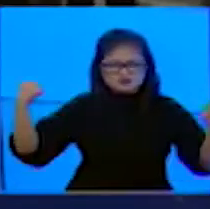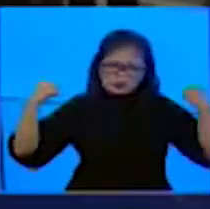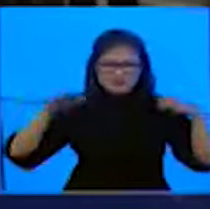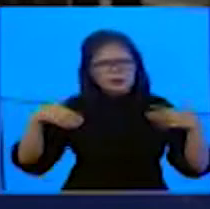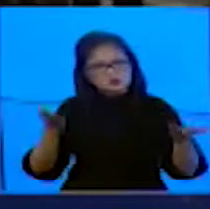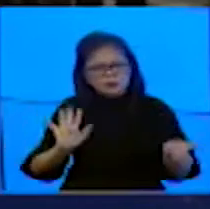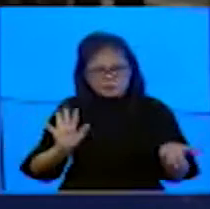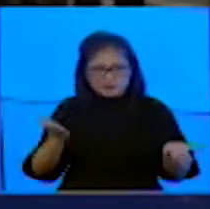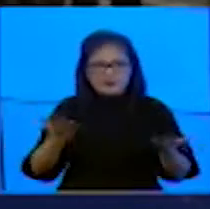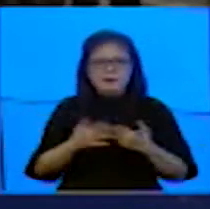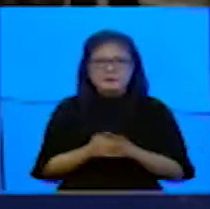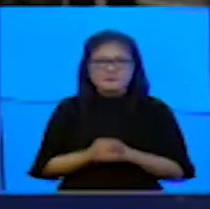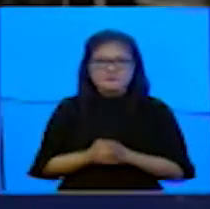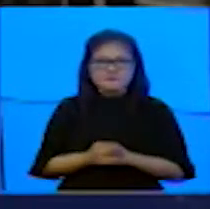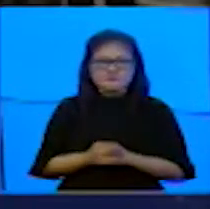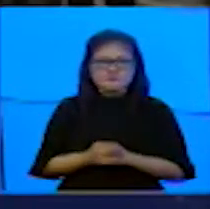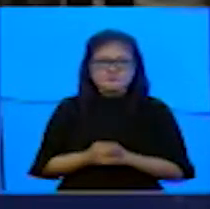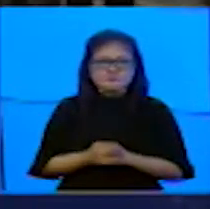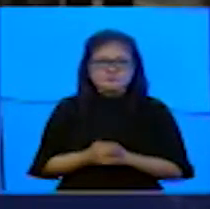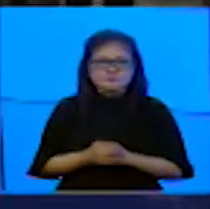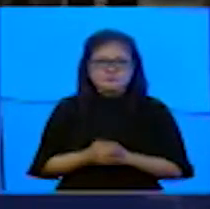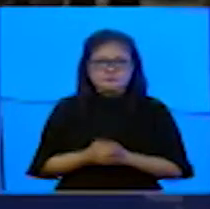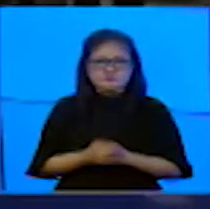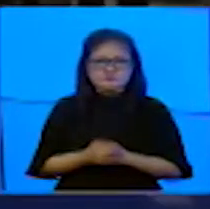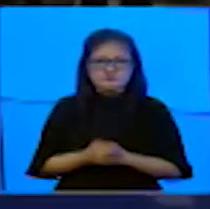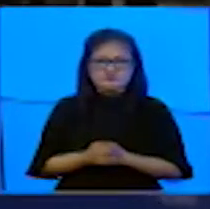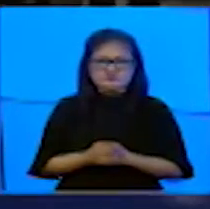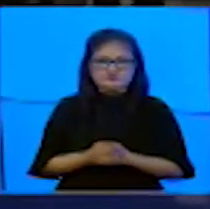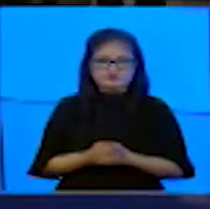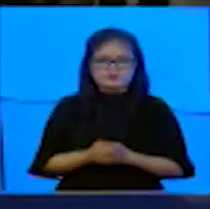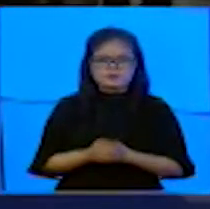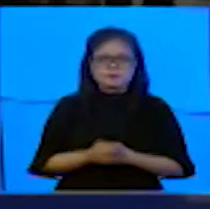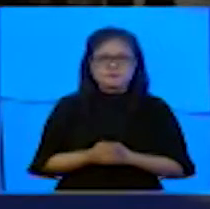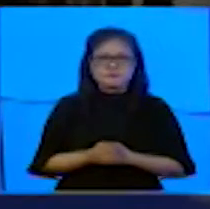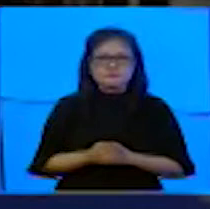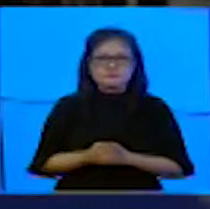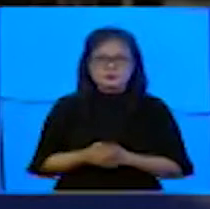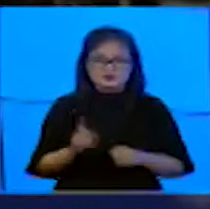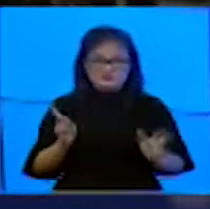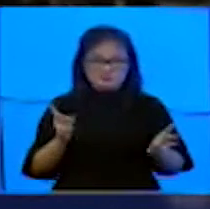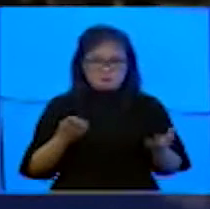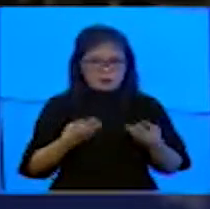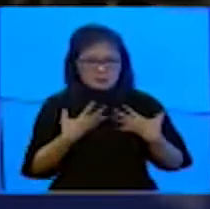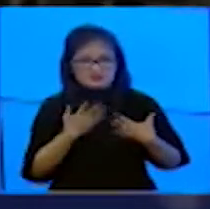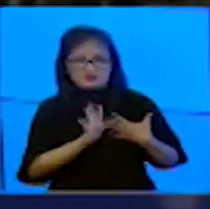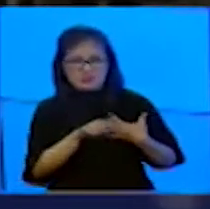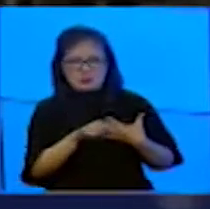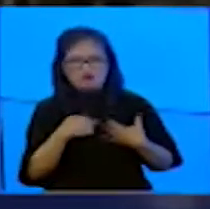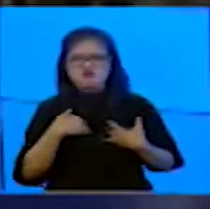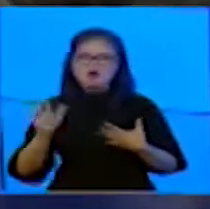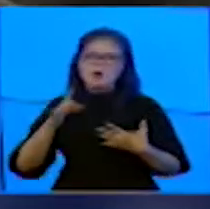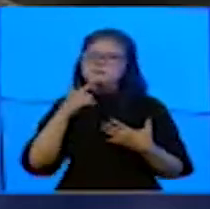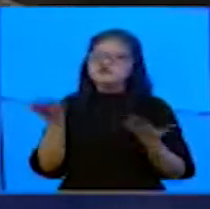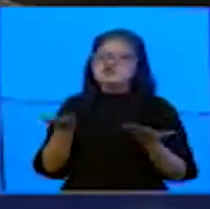Jadi ya tahu lah sehat. Tapi sebelumnya kaget juga gak ada yang kegiatan begini? Udah sering juga saya.